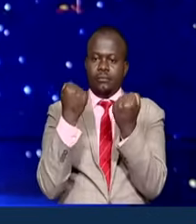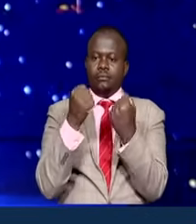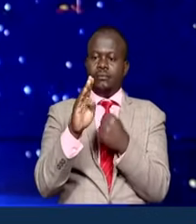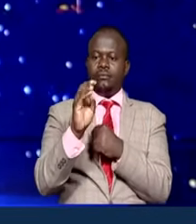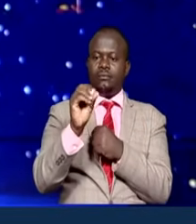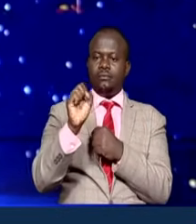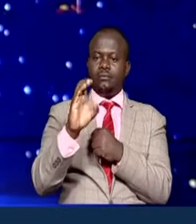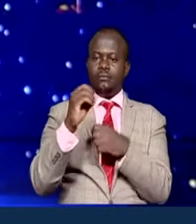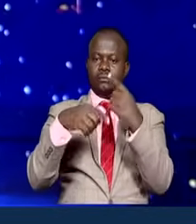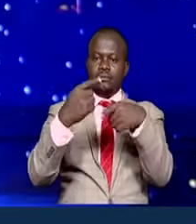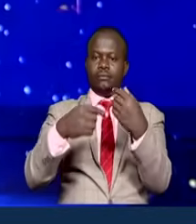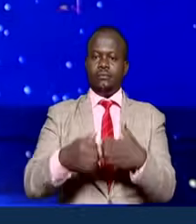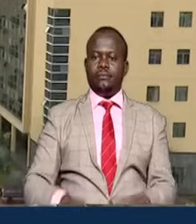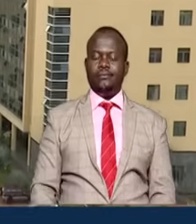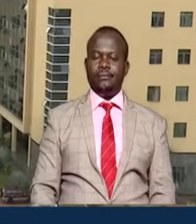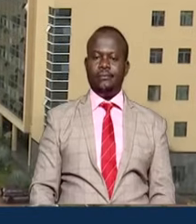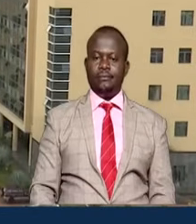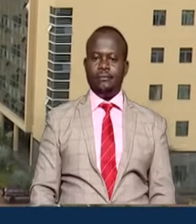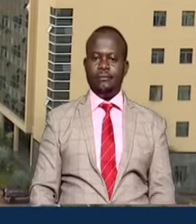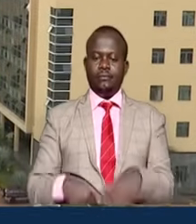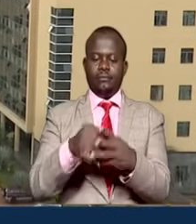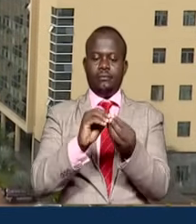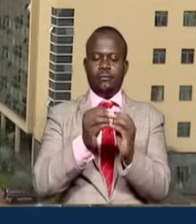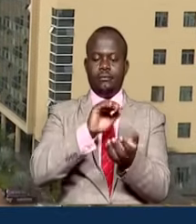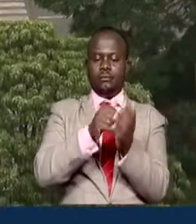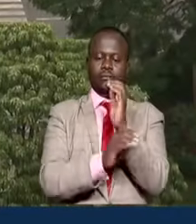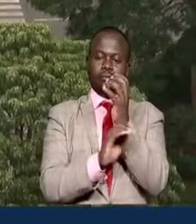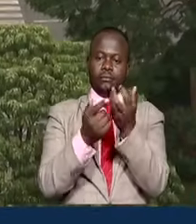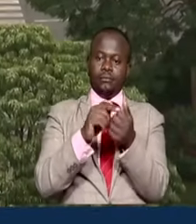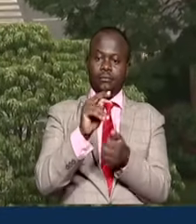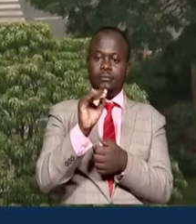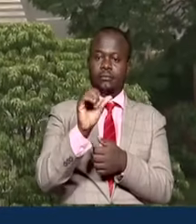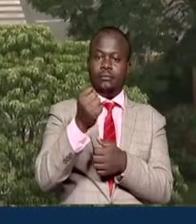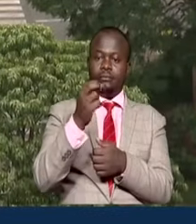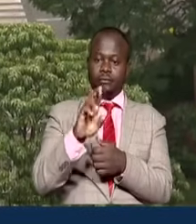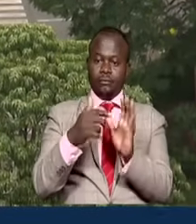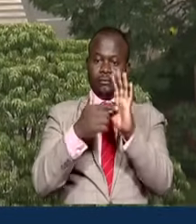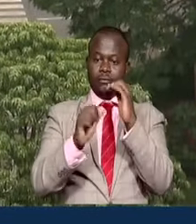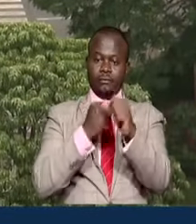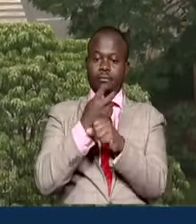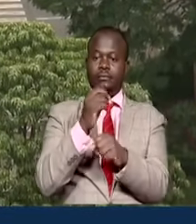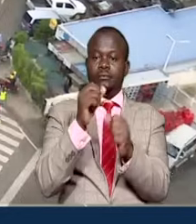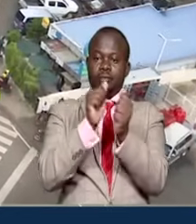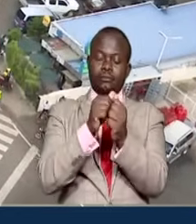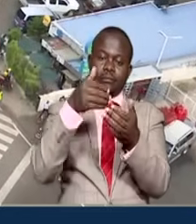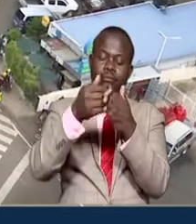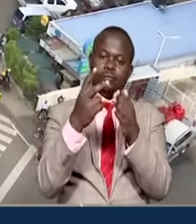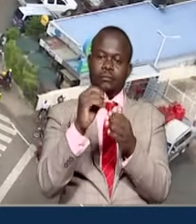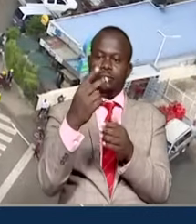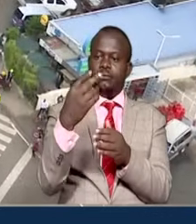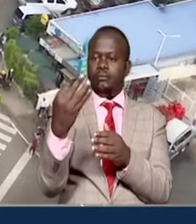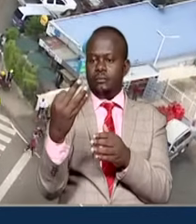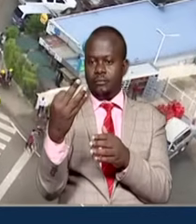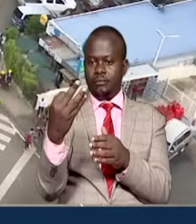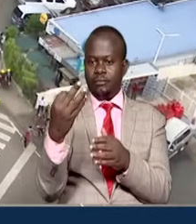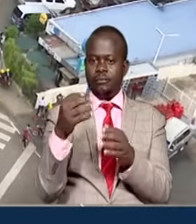Kwizera arakomeza. Imibare y'ikigo cy'igihugu cy'ibarushamibare NISR yerekana ko guhera muri 2010 kugeza muri 2023